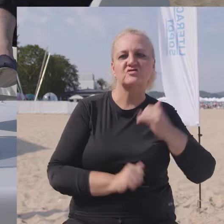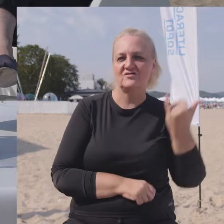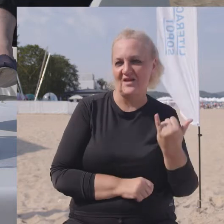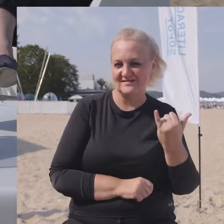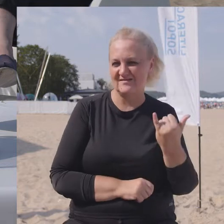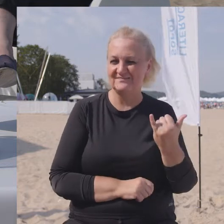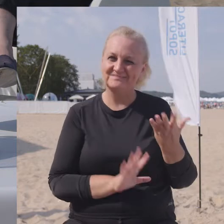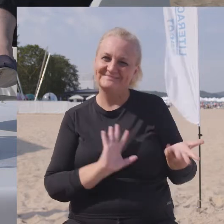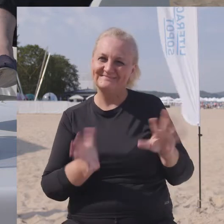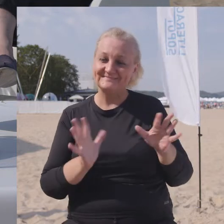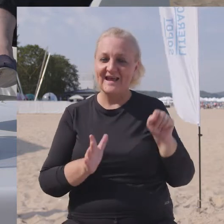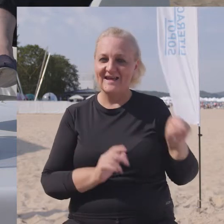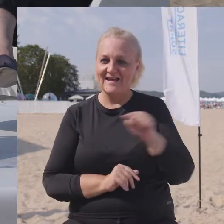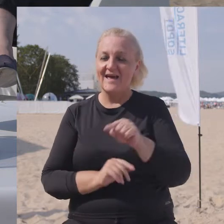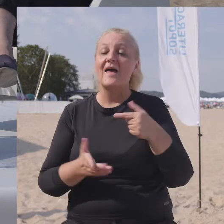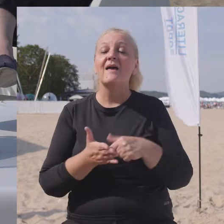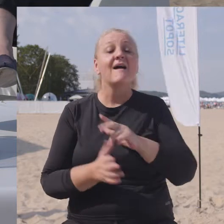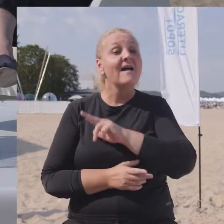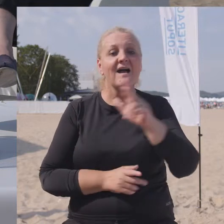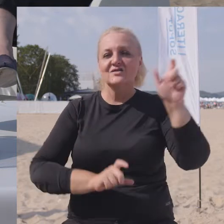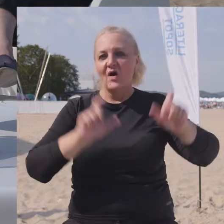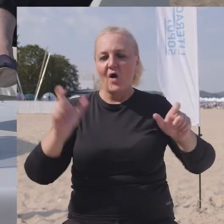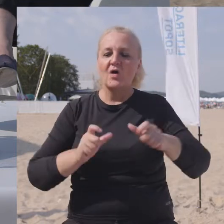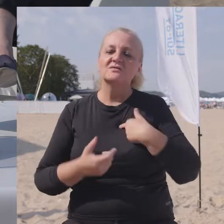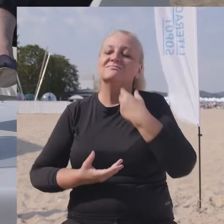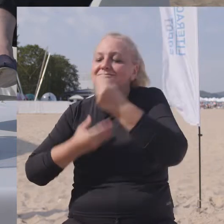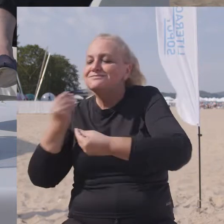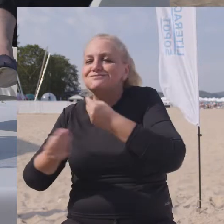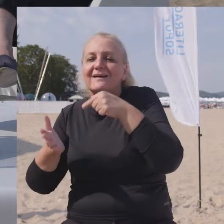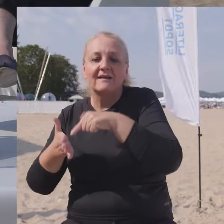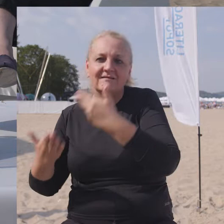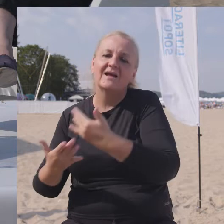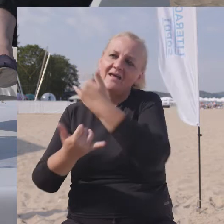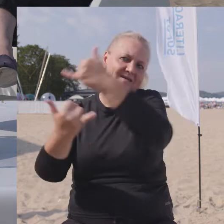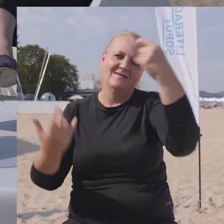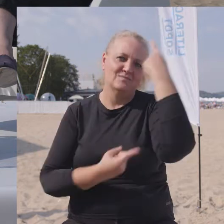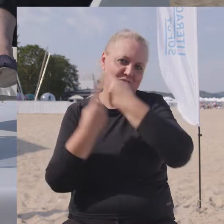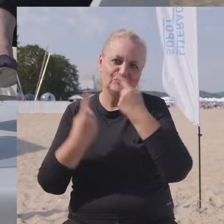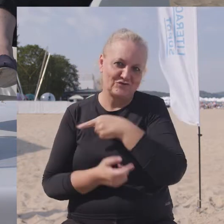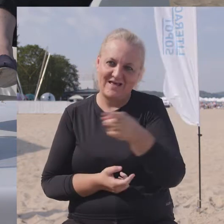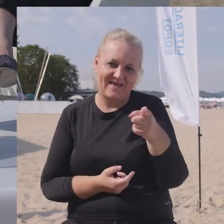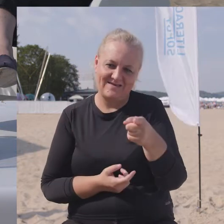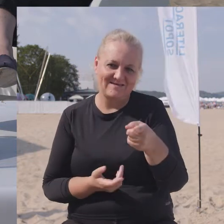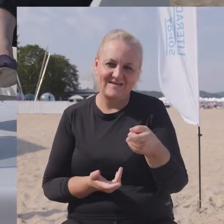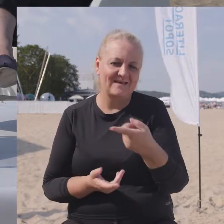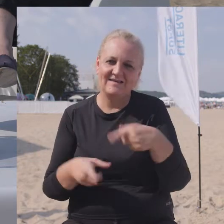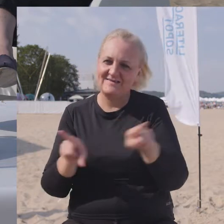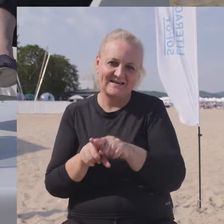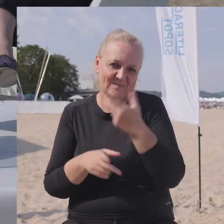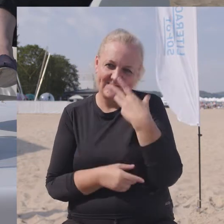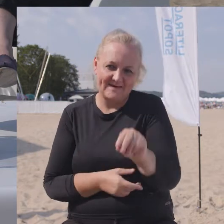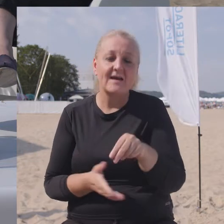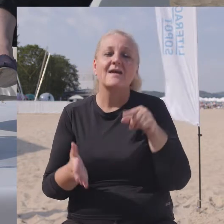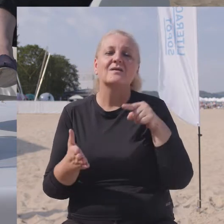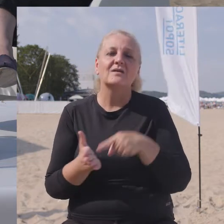tu obok, bo dla każdej z osób rozpieszczanie jest czymś innym i wiemy, że